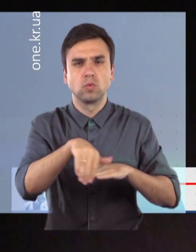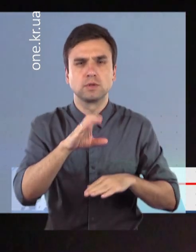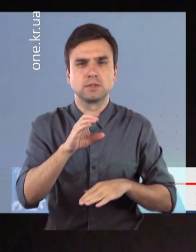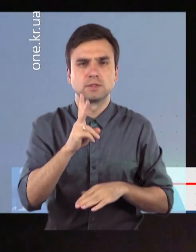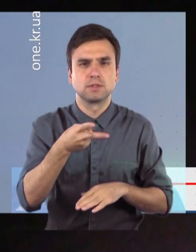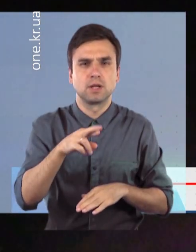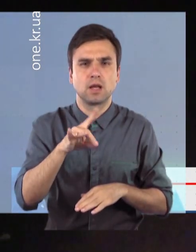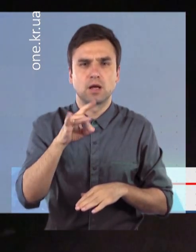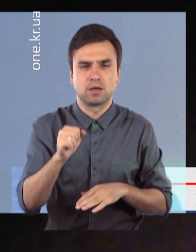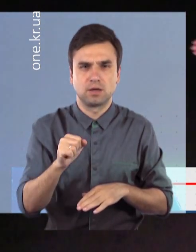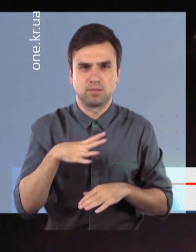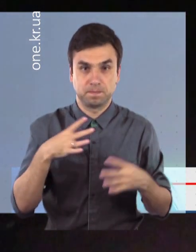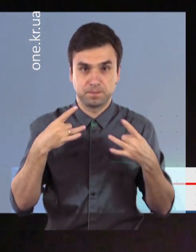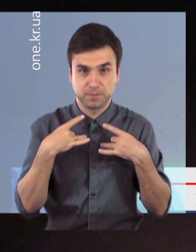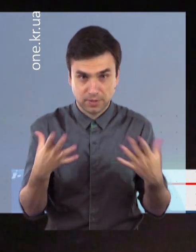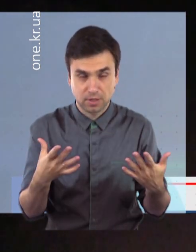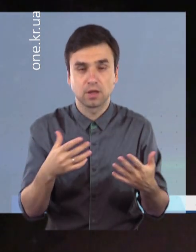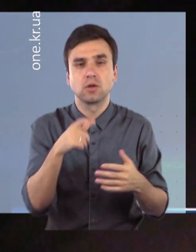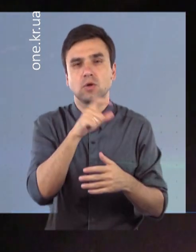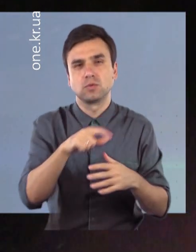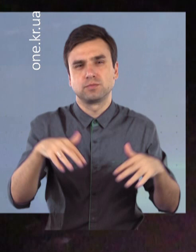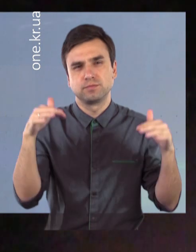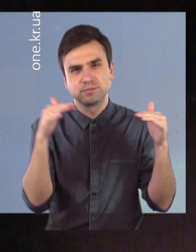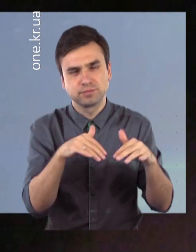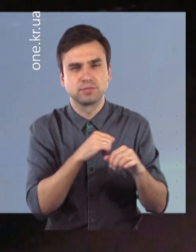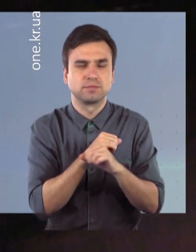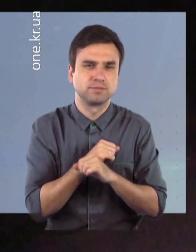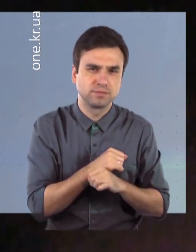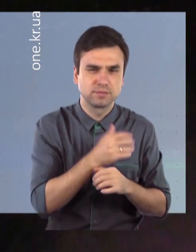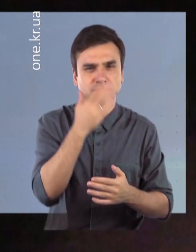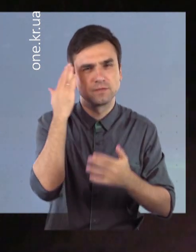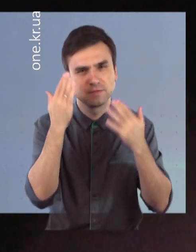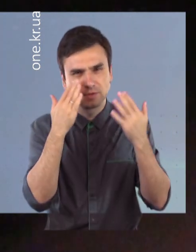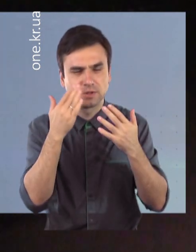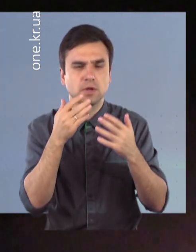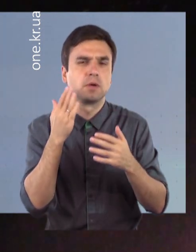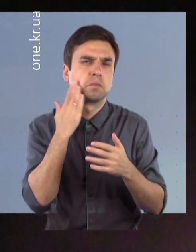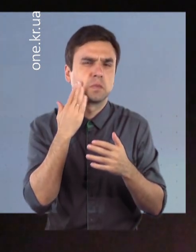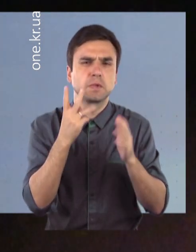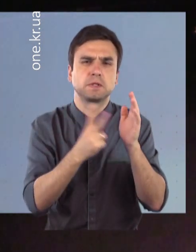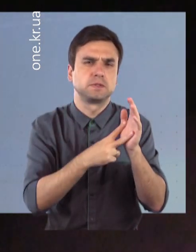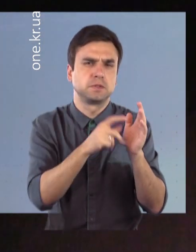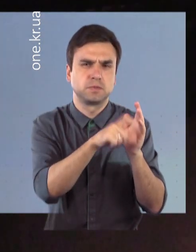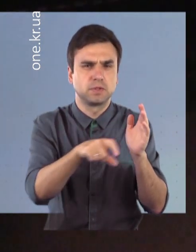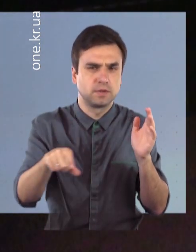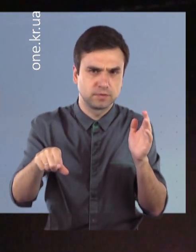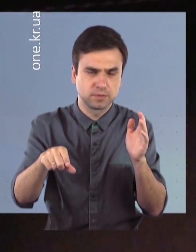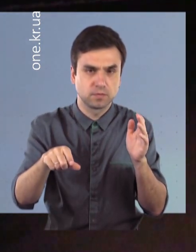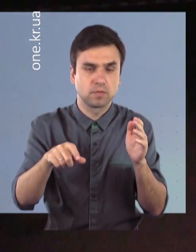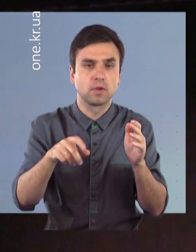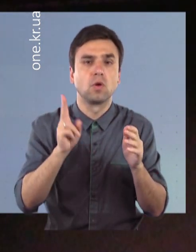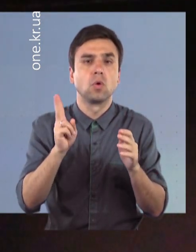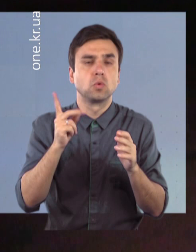будинку, що по вулиці Скляра, у день державного прапора, відпочивала компанія, за попередньою інформацією, із 7